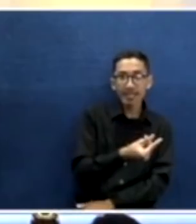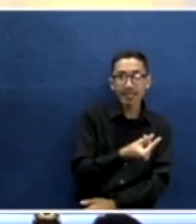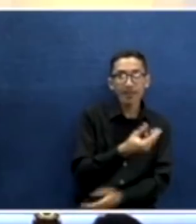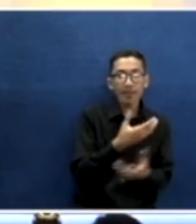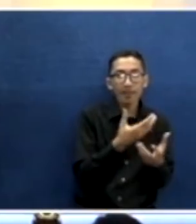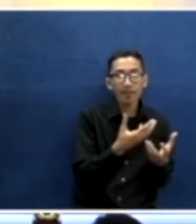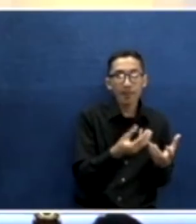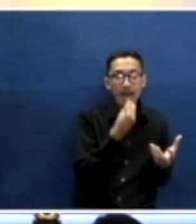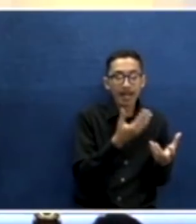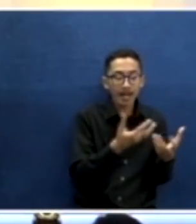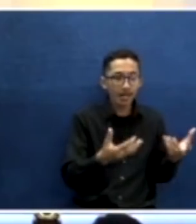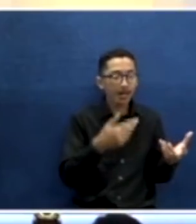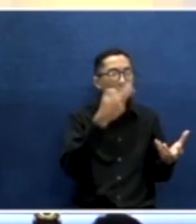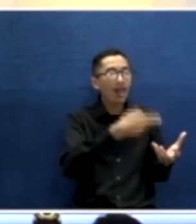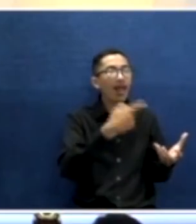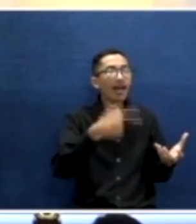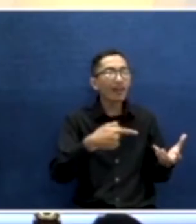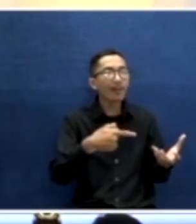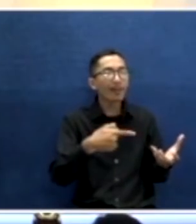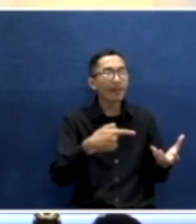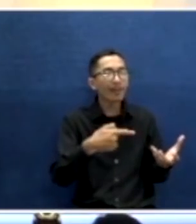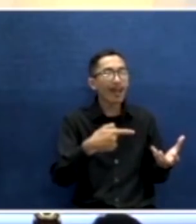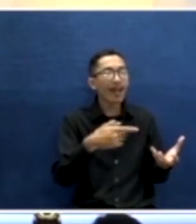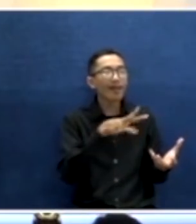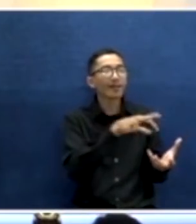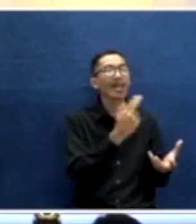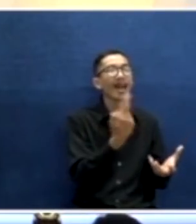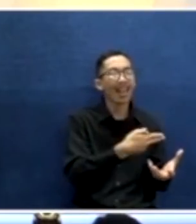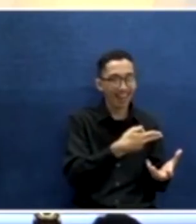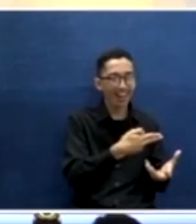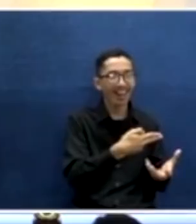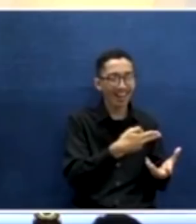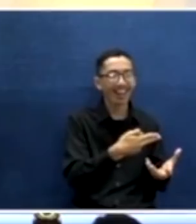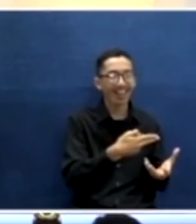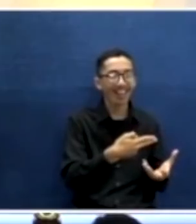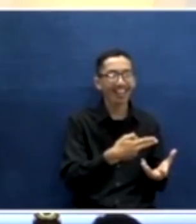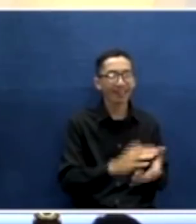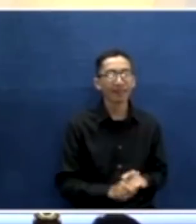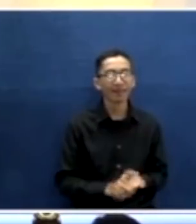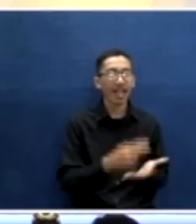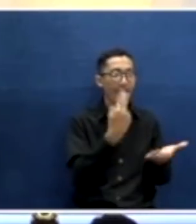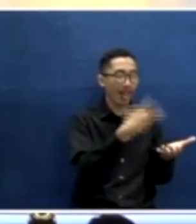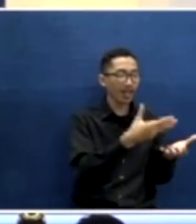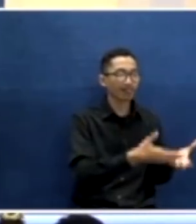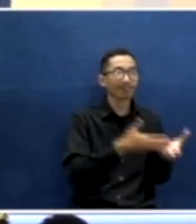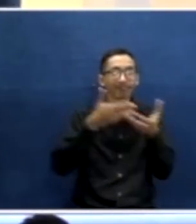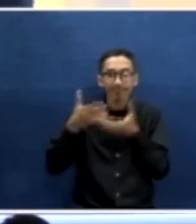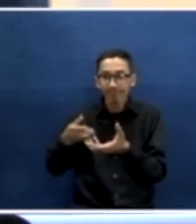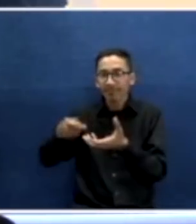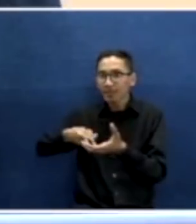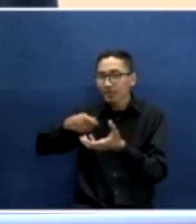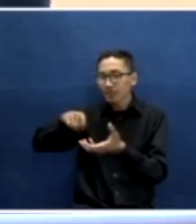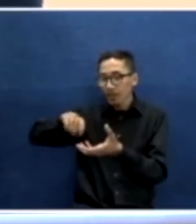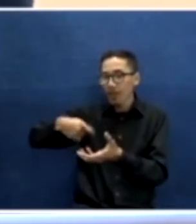tidak jangan sampai suami kita susah payah mencarikan yang halal tapi kemudian kita membelanjakannya itu kemudian kita tidak